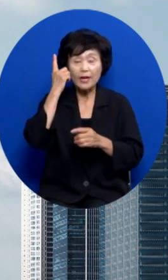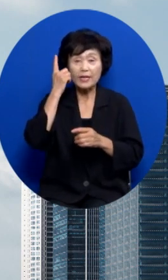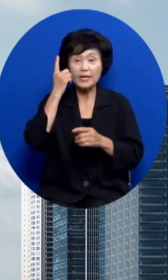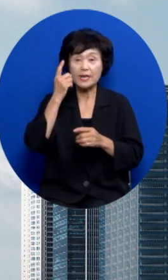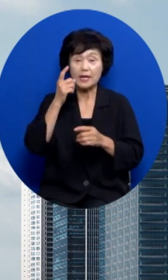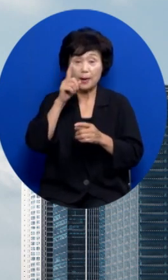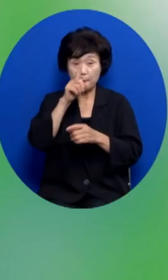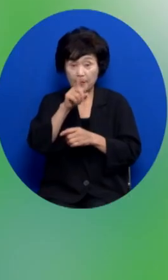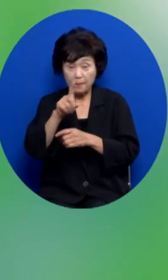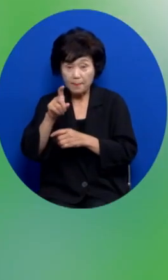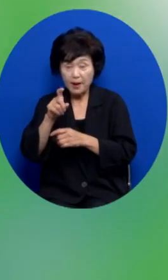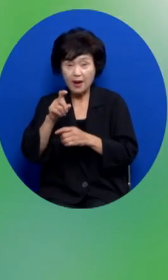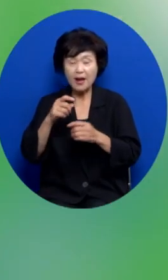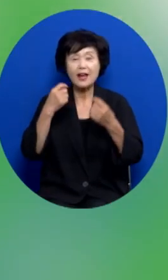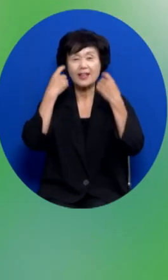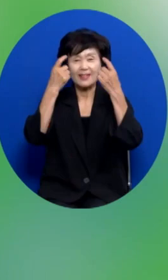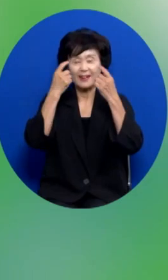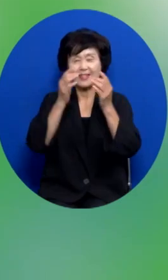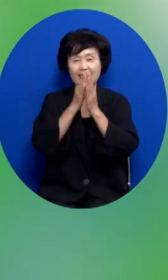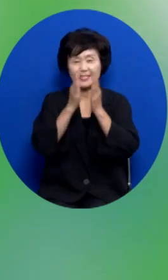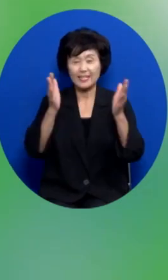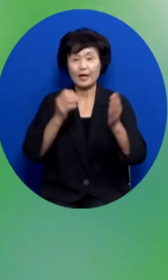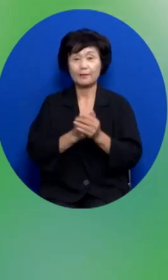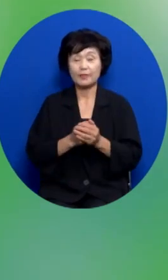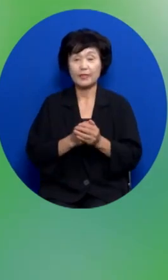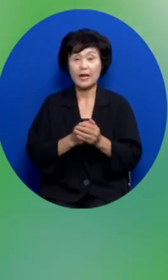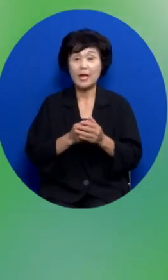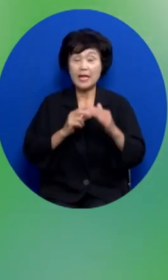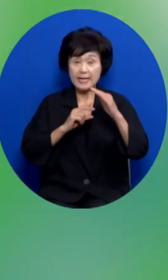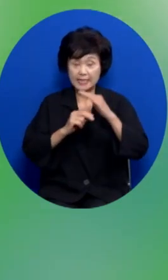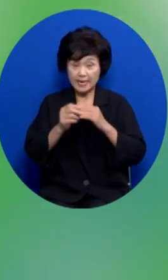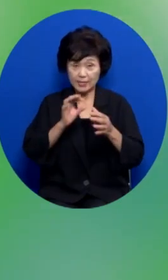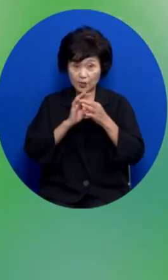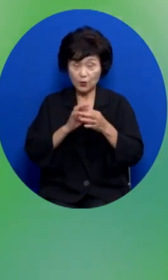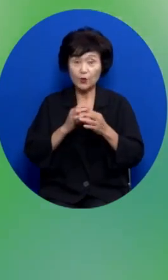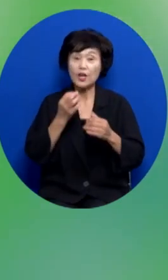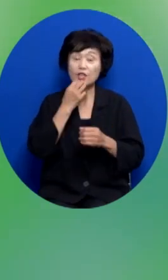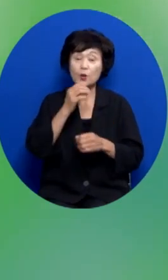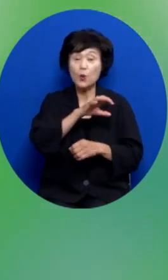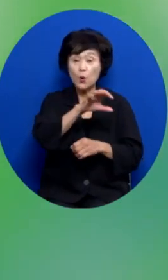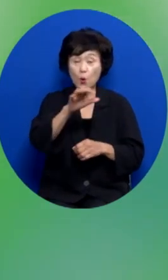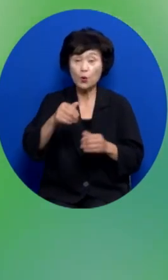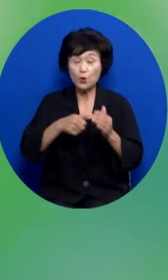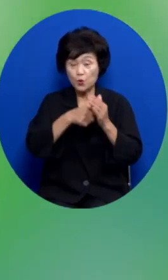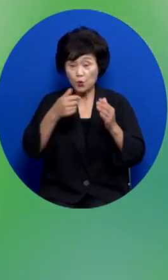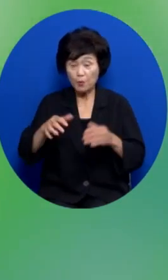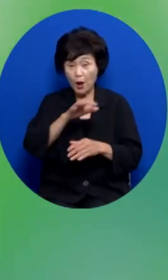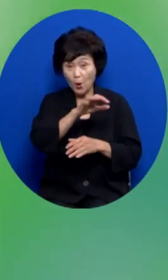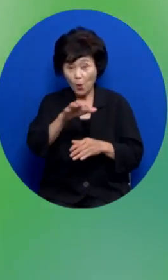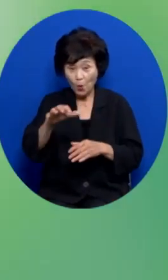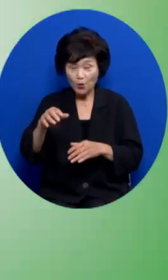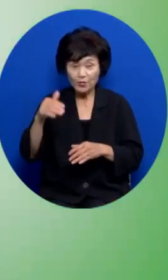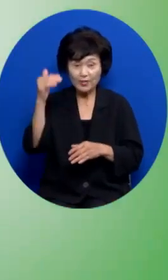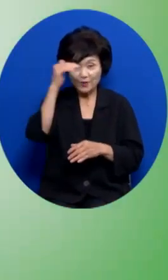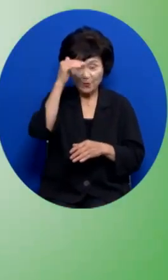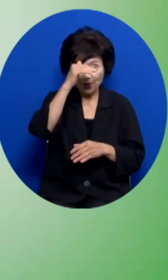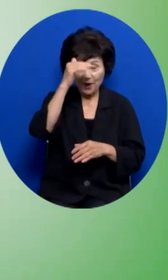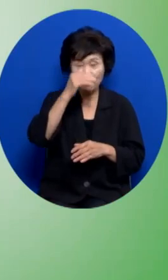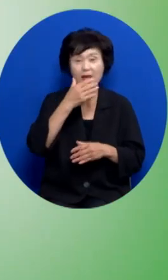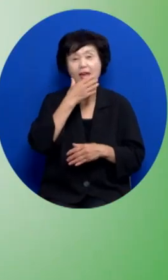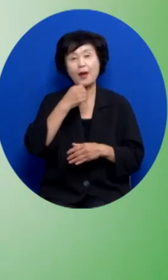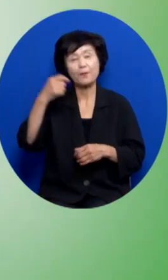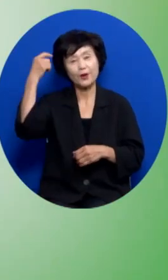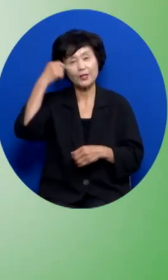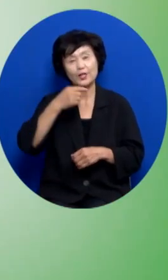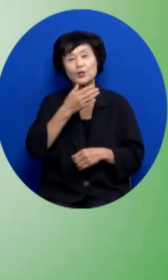실시합니다. 이번 투어는 지하철을 통해 서울 곳곳의 명소를 다니며 행복을 느낄 수 있도록 12개의